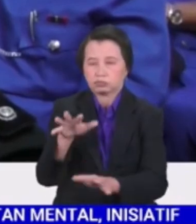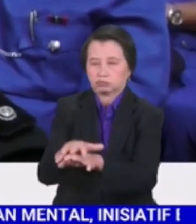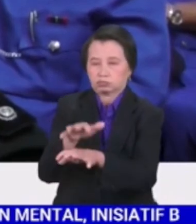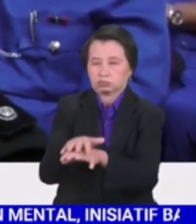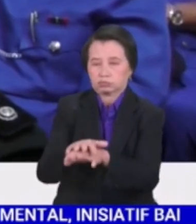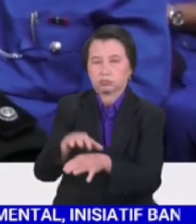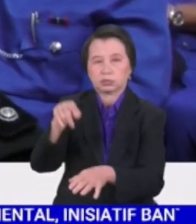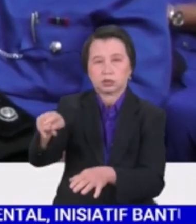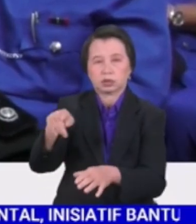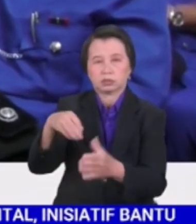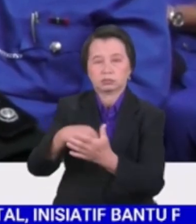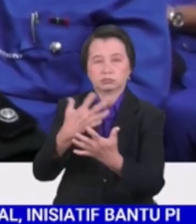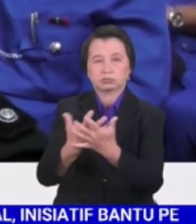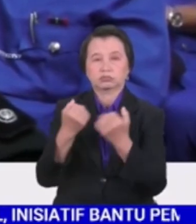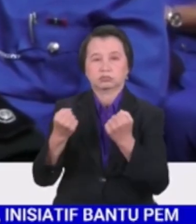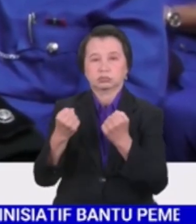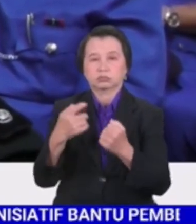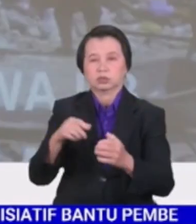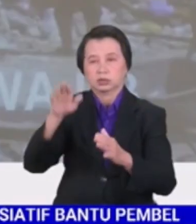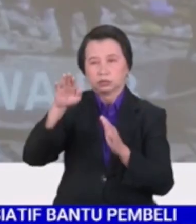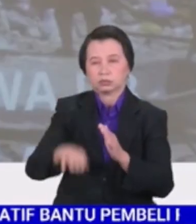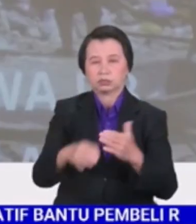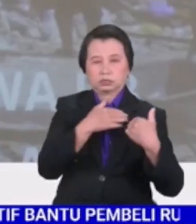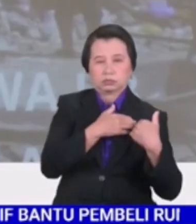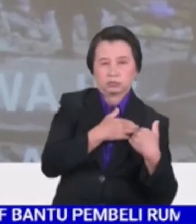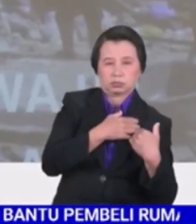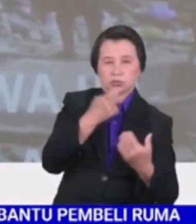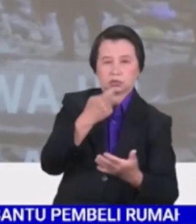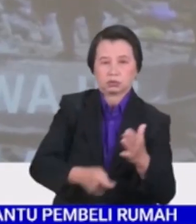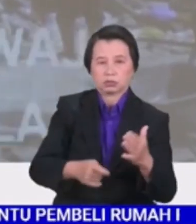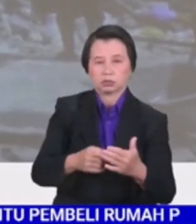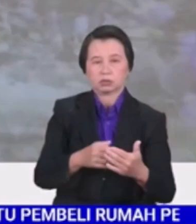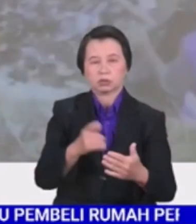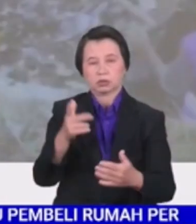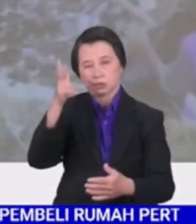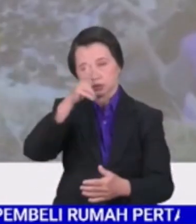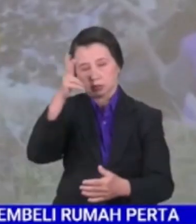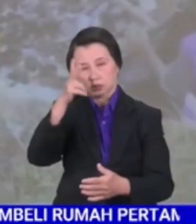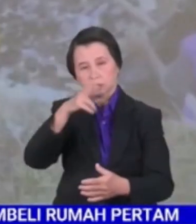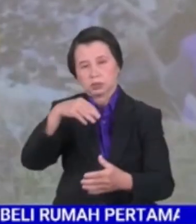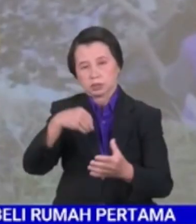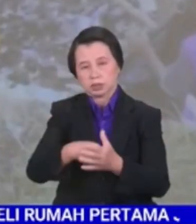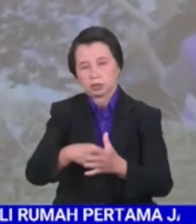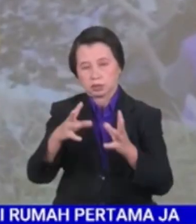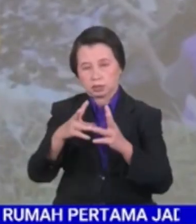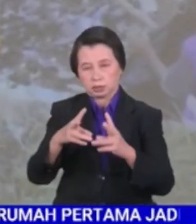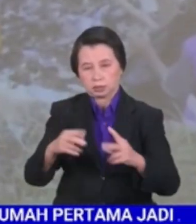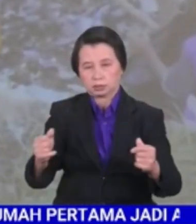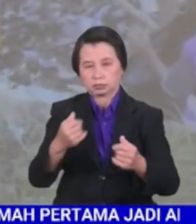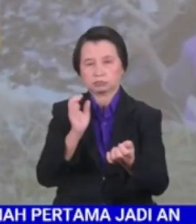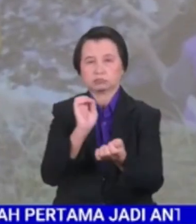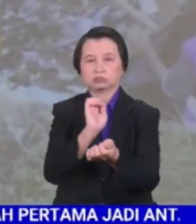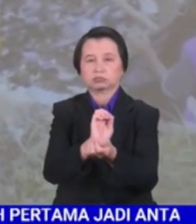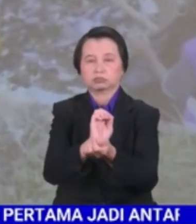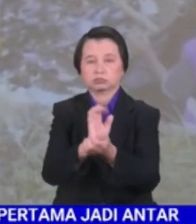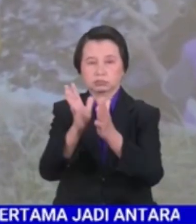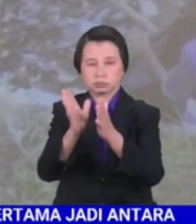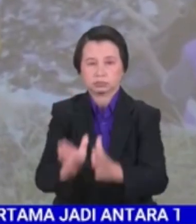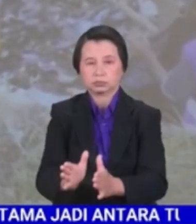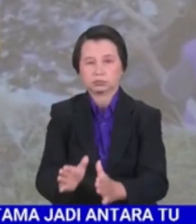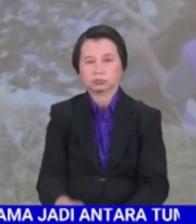kesesakan dalam penjara sekaligus mengurangkan beban dan kos yang ditanggung kerajaan dalam menangani panduan